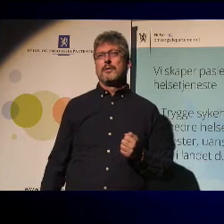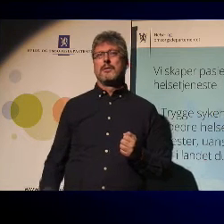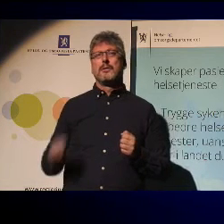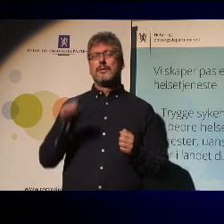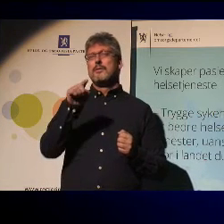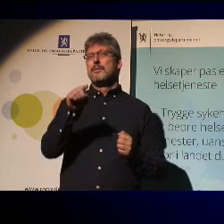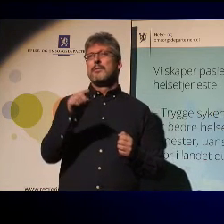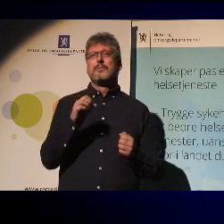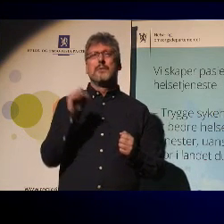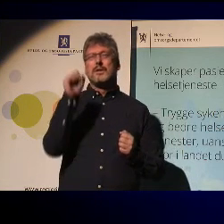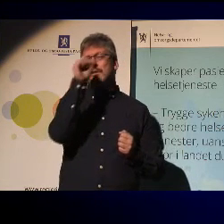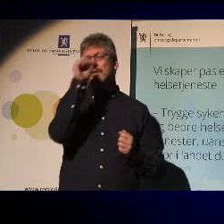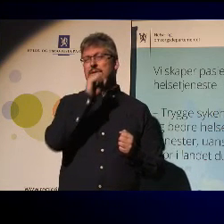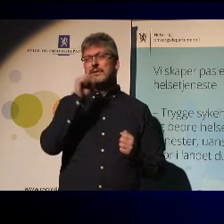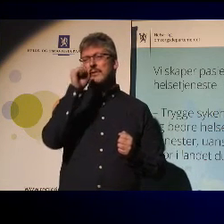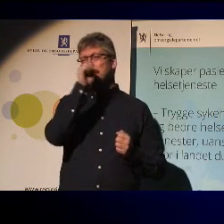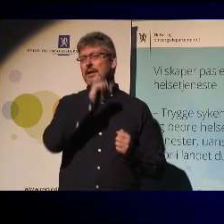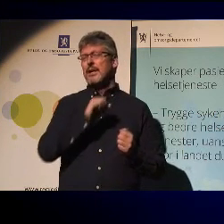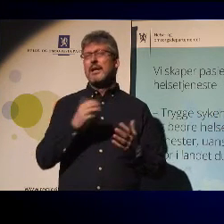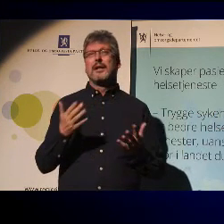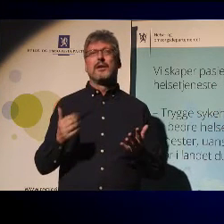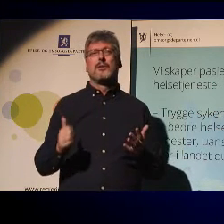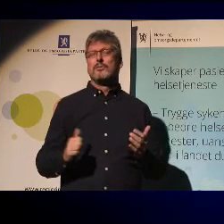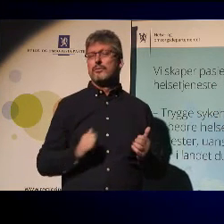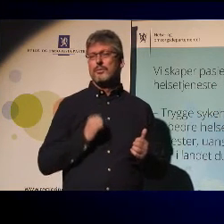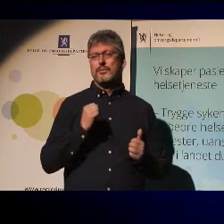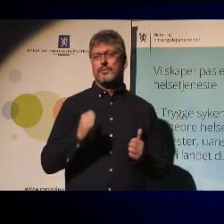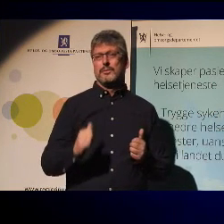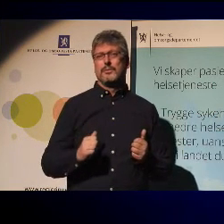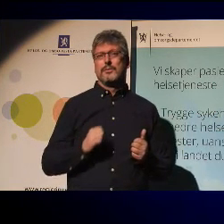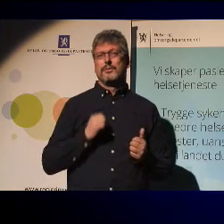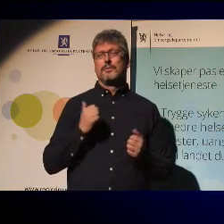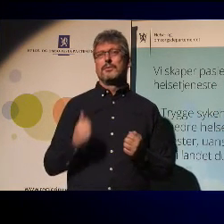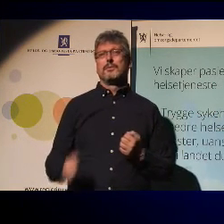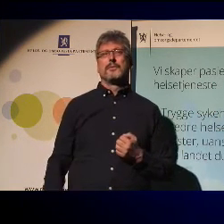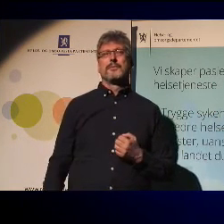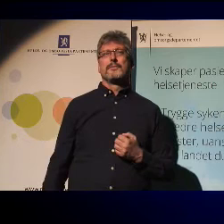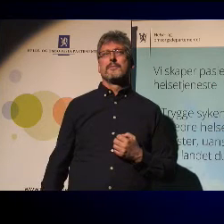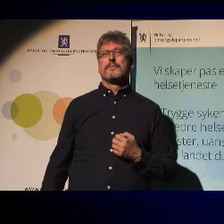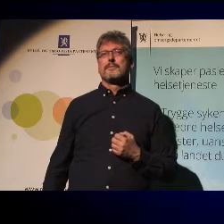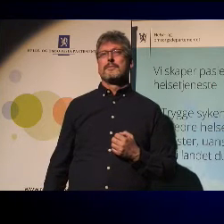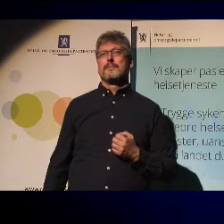på en skitig toalett.